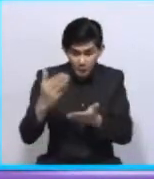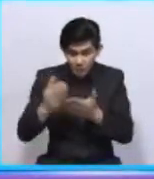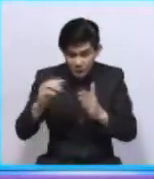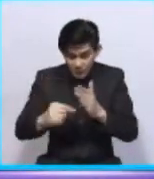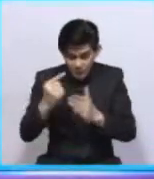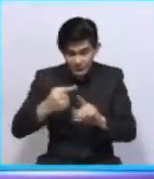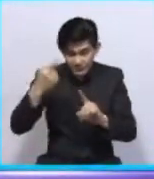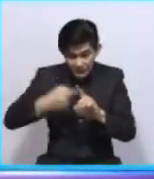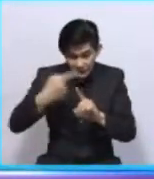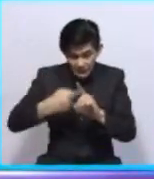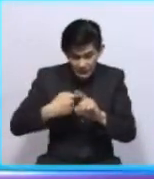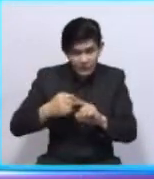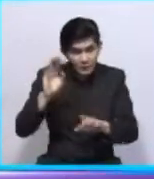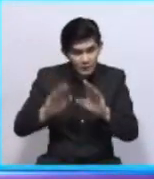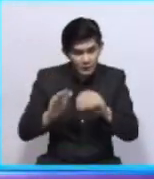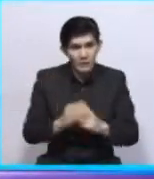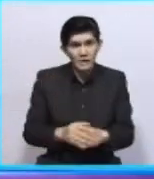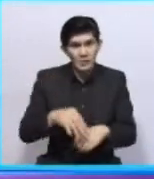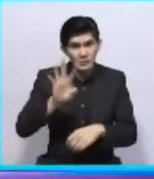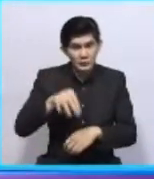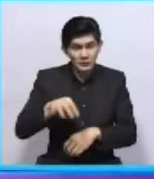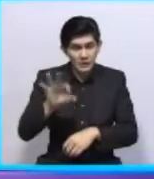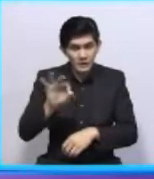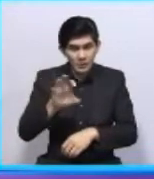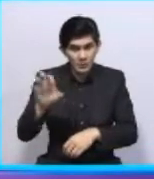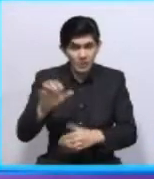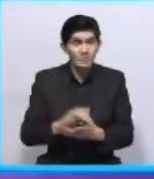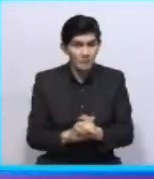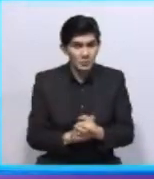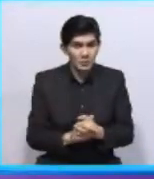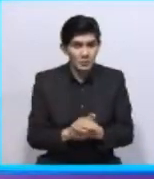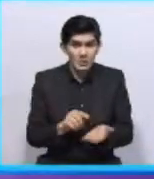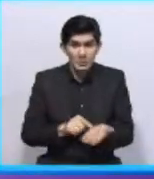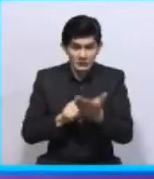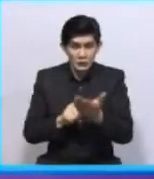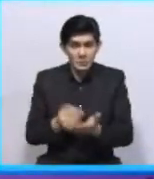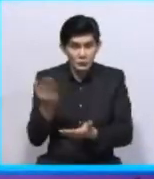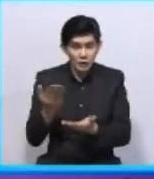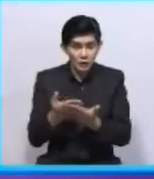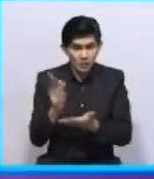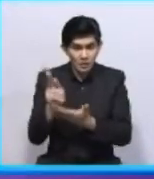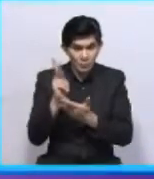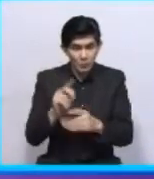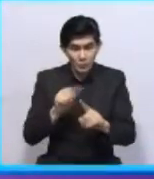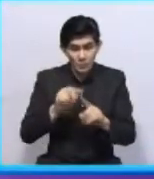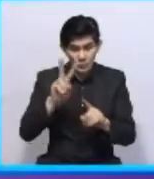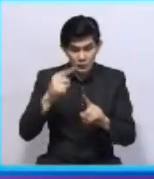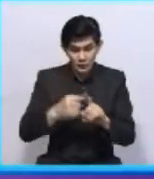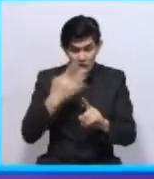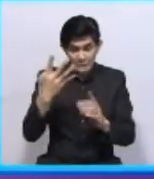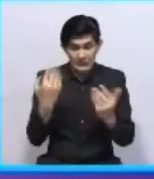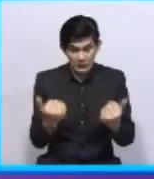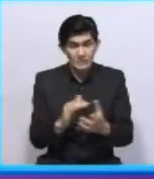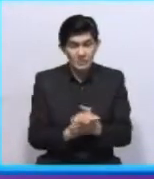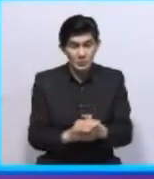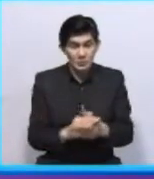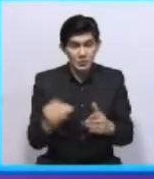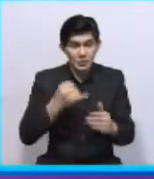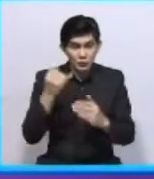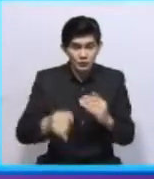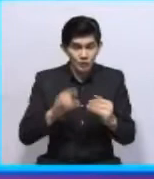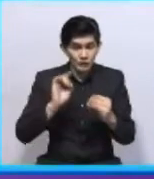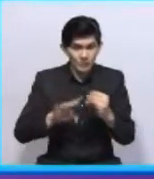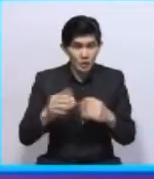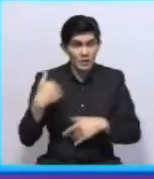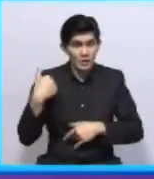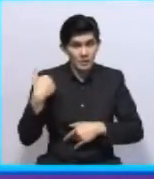ริ่มต้นแต่ละเดือนนะคะแค่เดือนละ 4,900 บาทเท่านั้นเปิดให้ยื่นคำขอกู้ตั้งแต่วันที่2เมษายนนี้นะคะและสิ้นสุดระยะเว